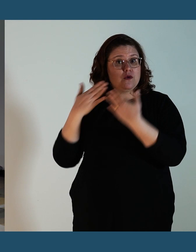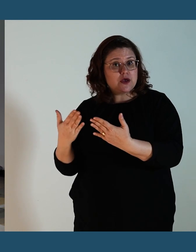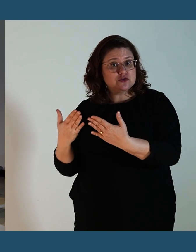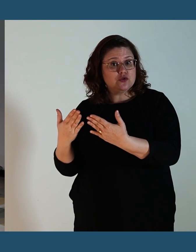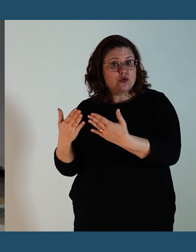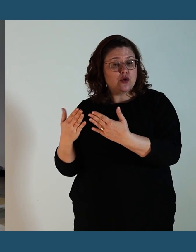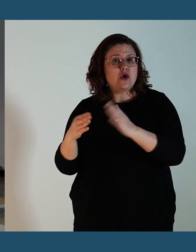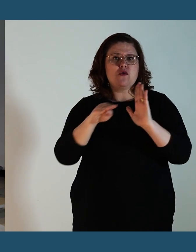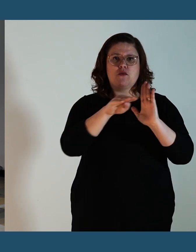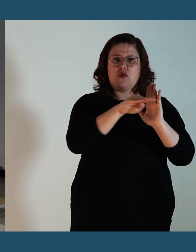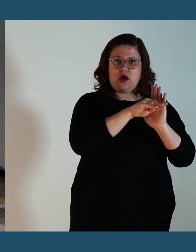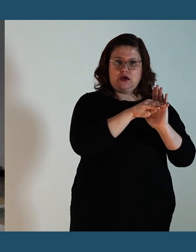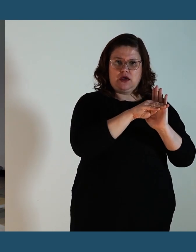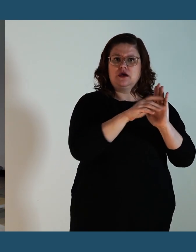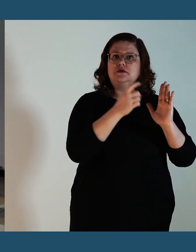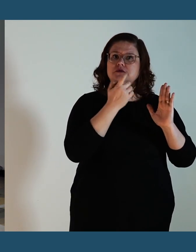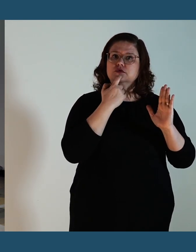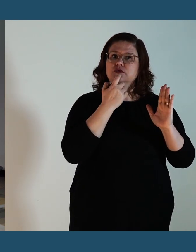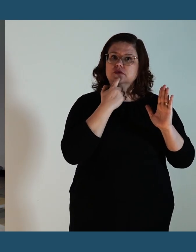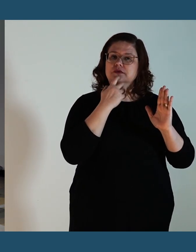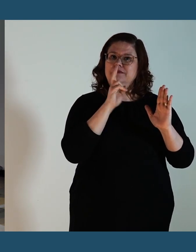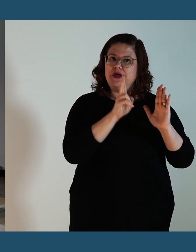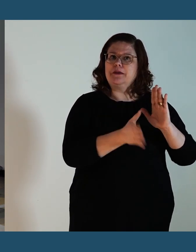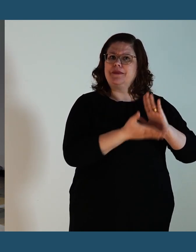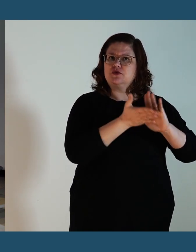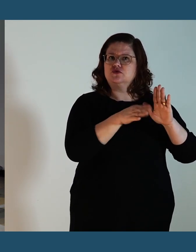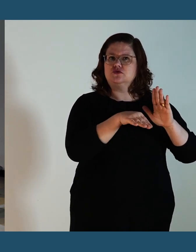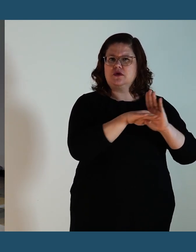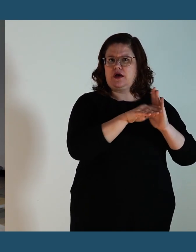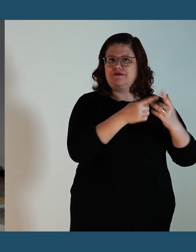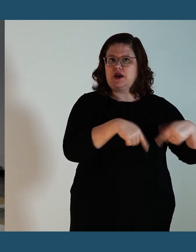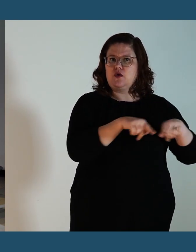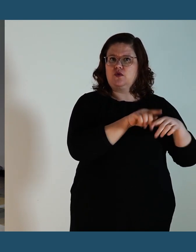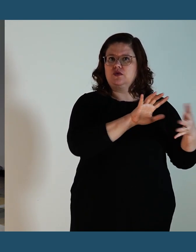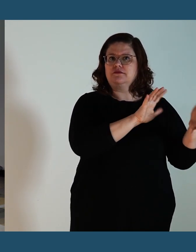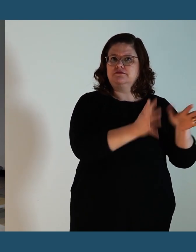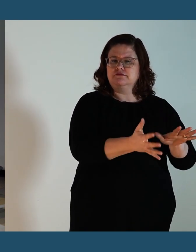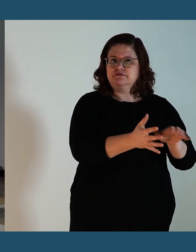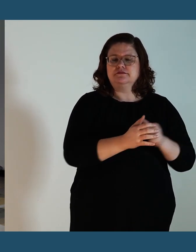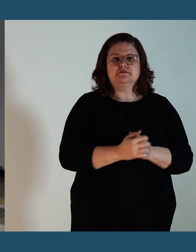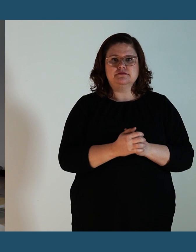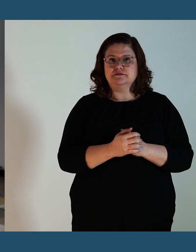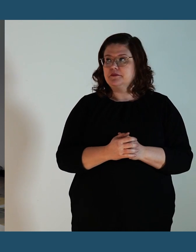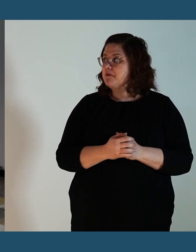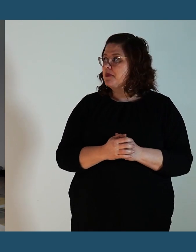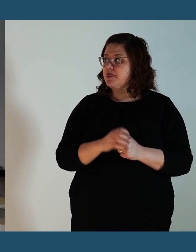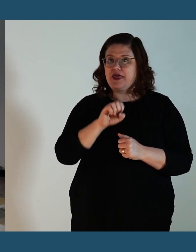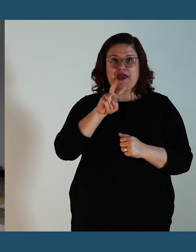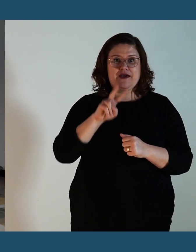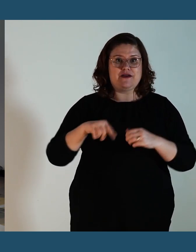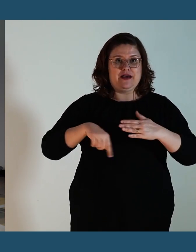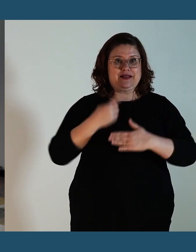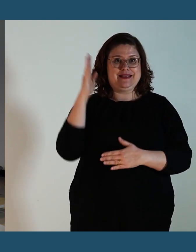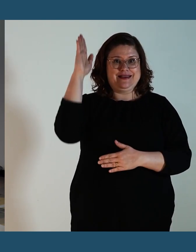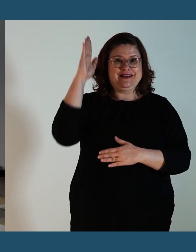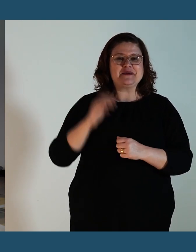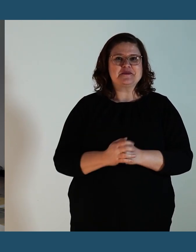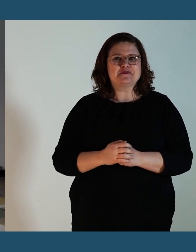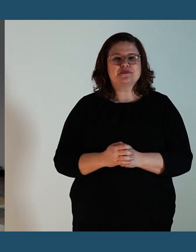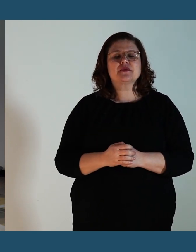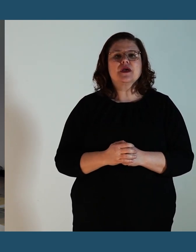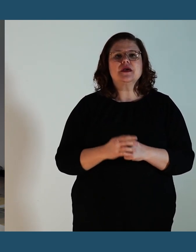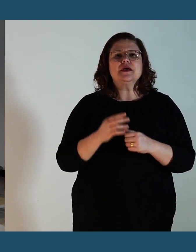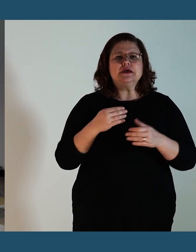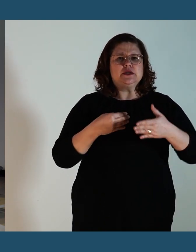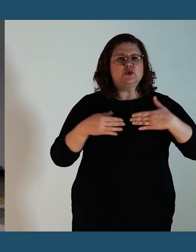lain uudistaminen kaatui suomalaiseen perustuslakivaliokuntaan? Eva taisi ensimmäisenä nostaa jo käden. Istuin mukana